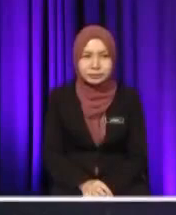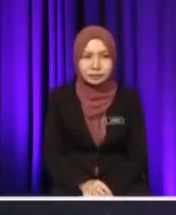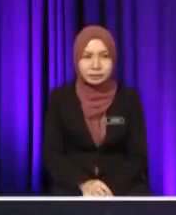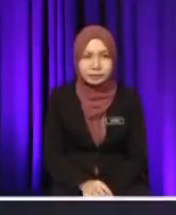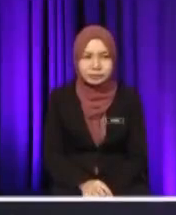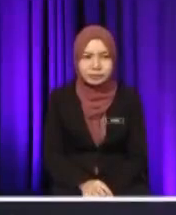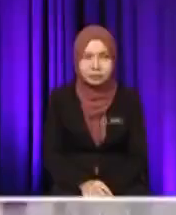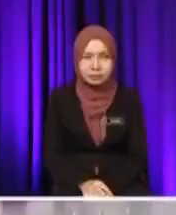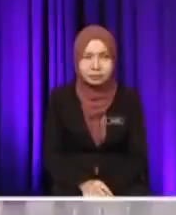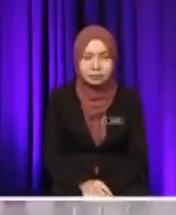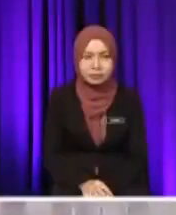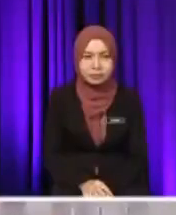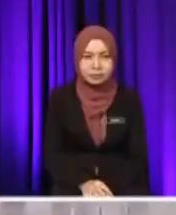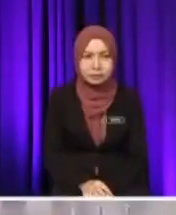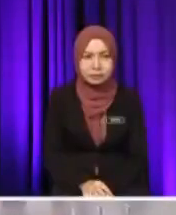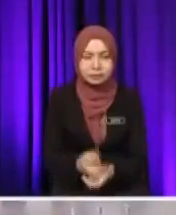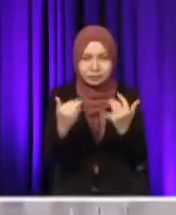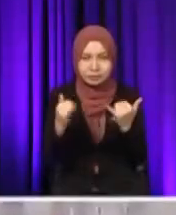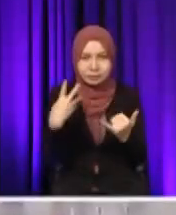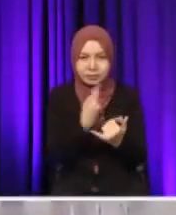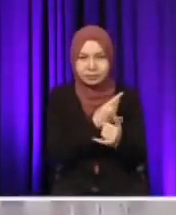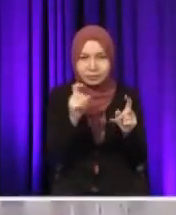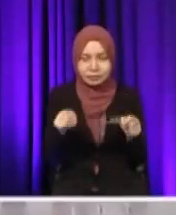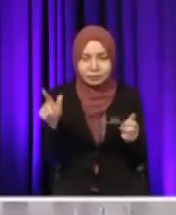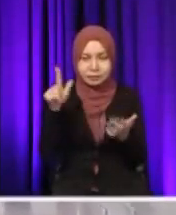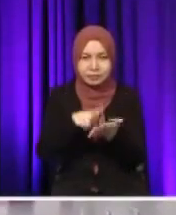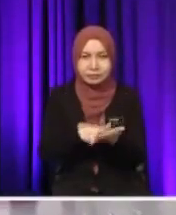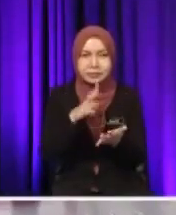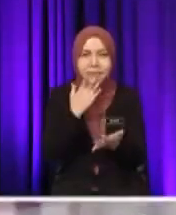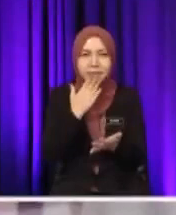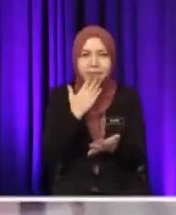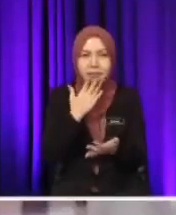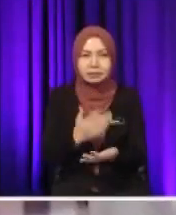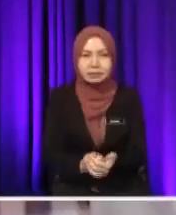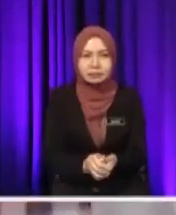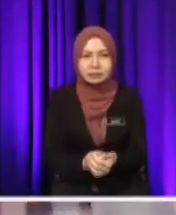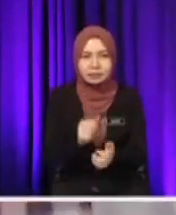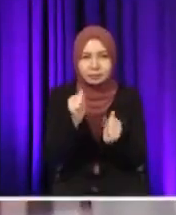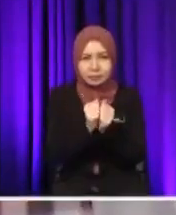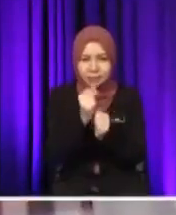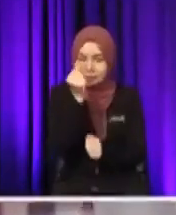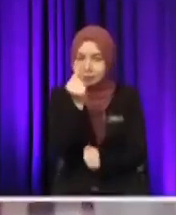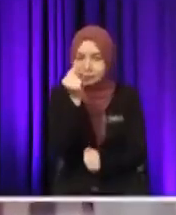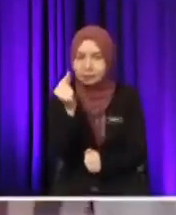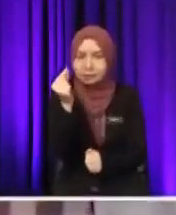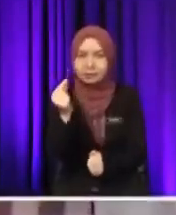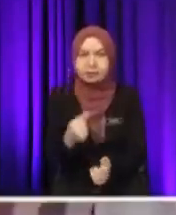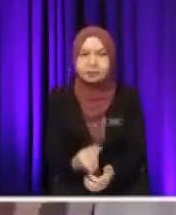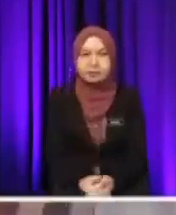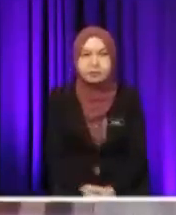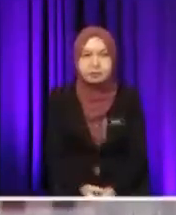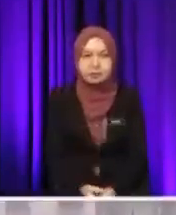Nampak. Warna ni kita kena letak sikit je sebab dia warna dia tu white card lah. Dia pekat. Kalau letak banyak-banyak nanti kan. Macam tu